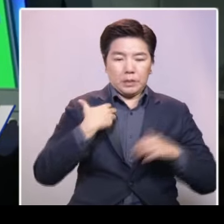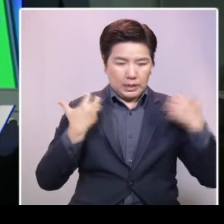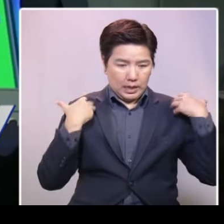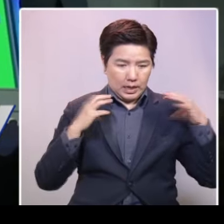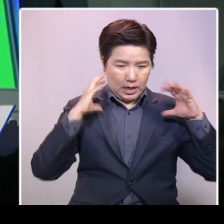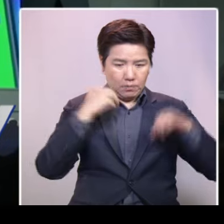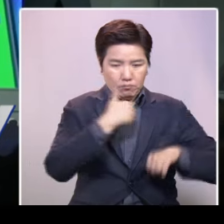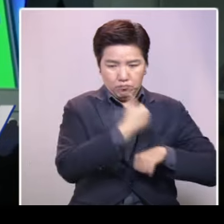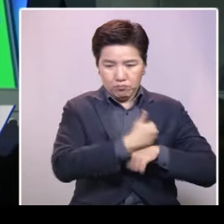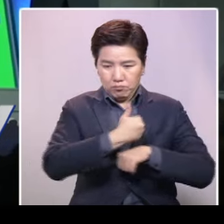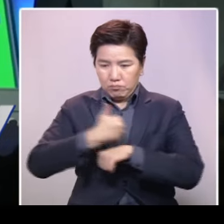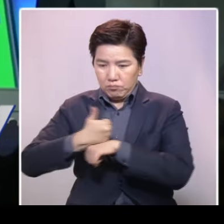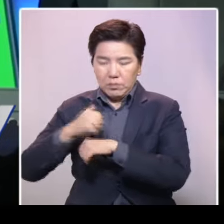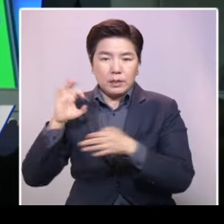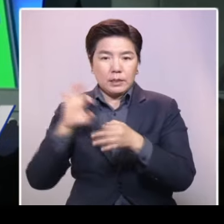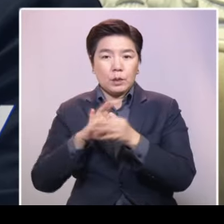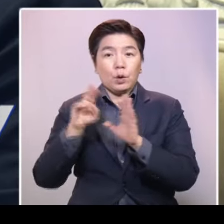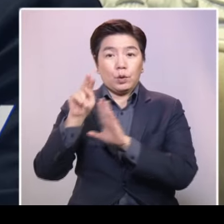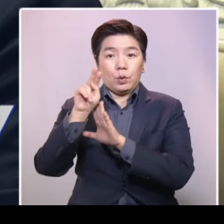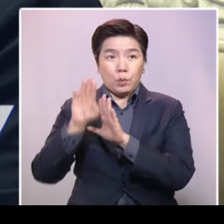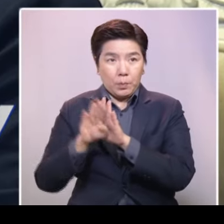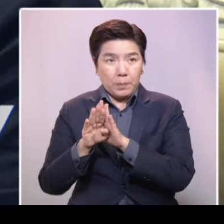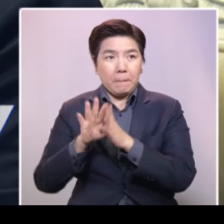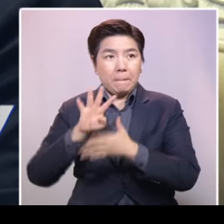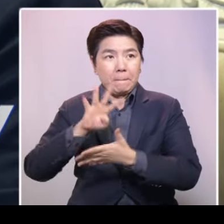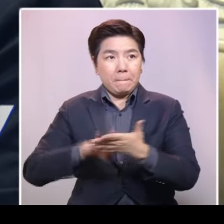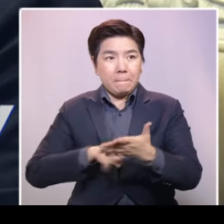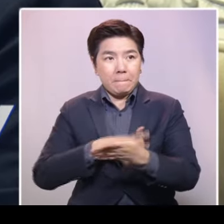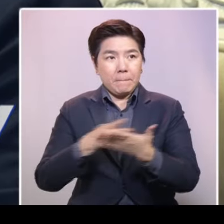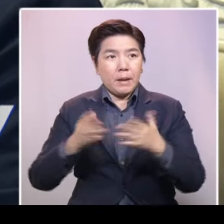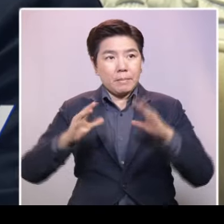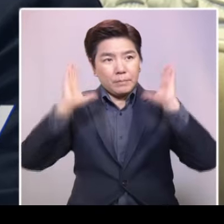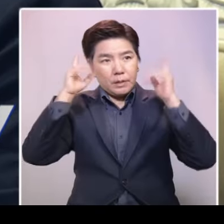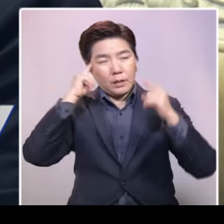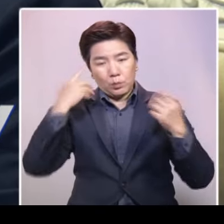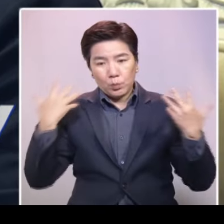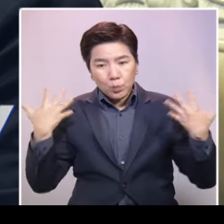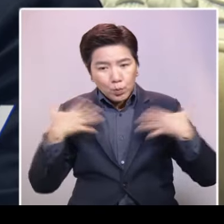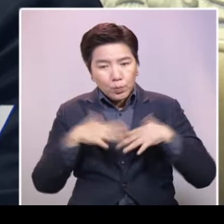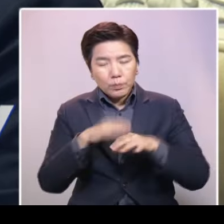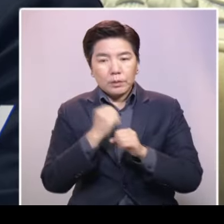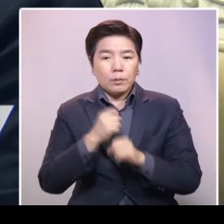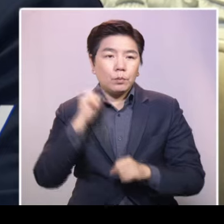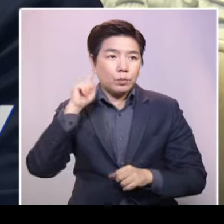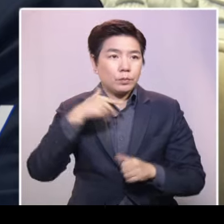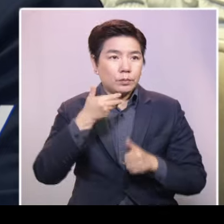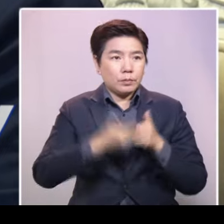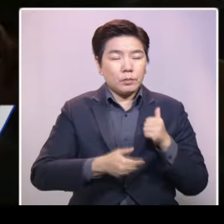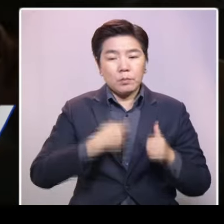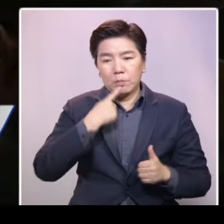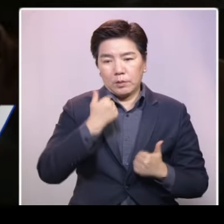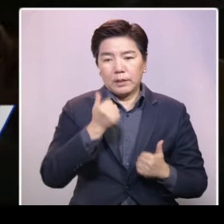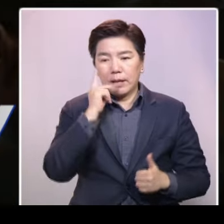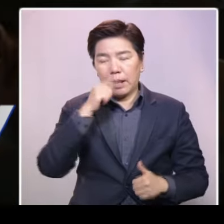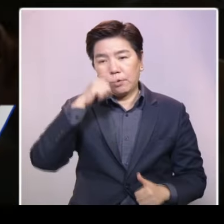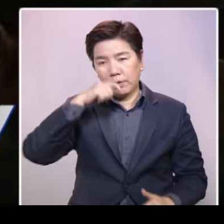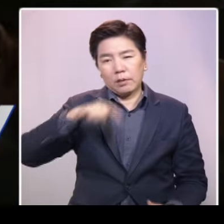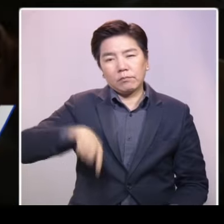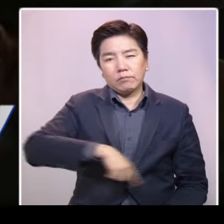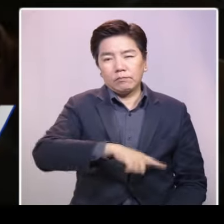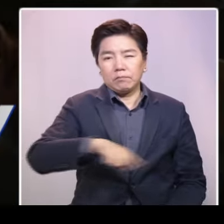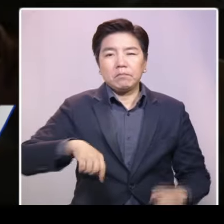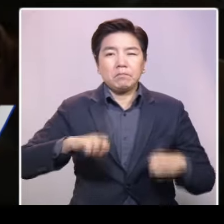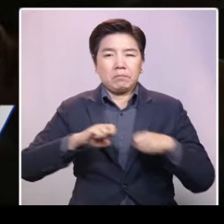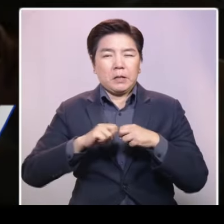ราชการผู้ปฏิบัติงานด้านนโยบายและยุทยาสาสตร์แผนการประชาสัมพันธ์เข้าร่วมค่ะนางสาวจิราภรกล่าวว่าสื่อไทยกำลัง